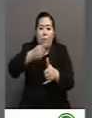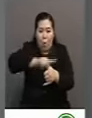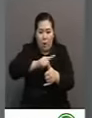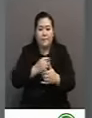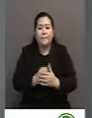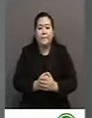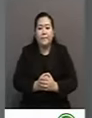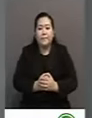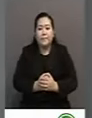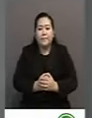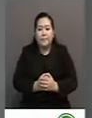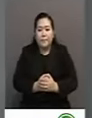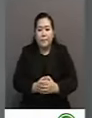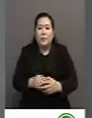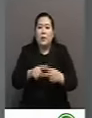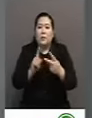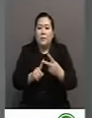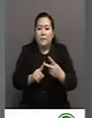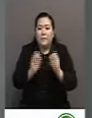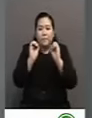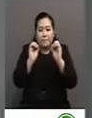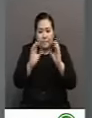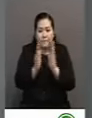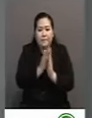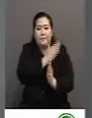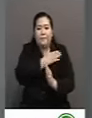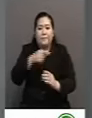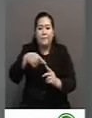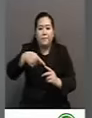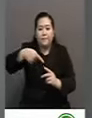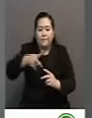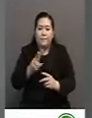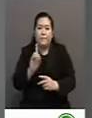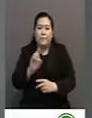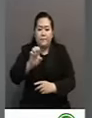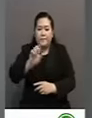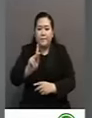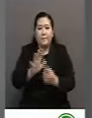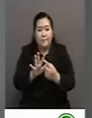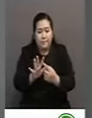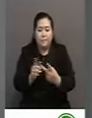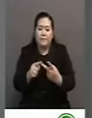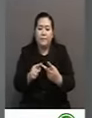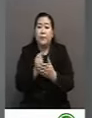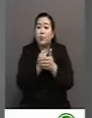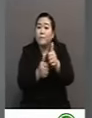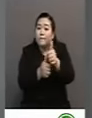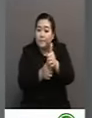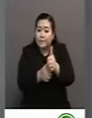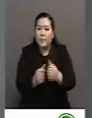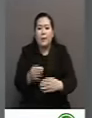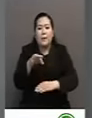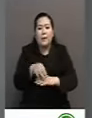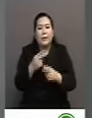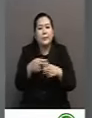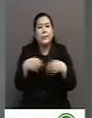มคณีเป็นพระกรรมวาจารย์และพระวิเชียรกวีนะคะเป็นพระอนุสาวนาจารย์ได้รับฉายาว่าธรรมชโย